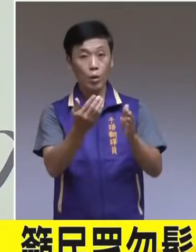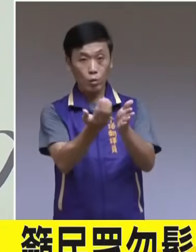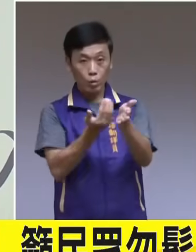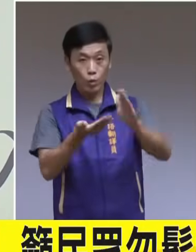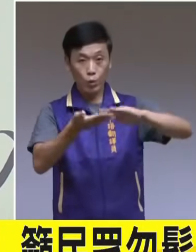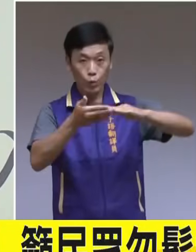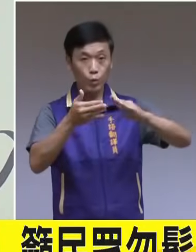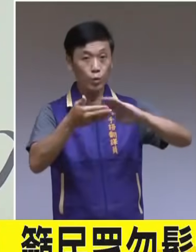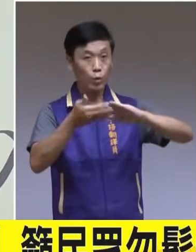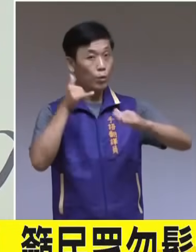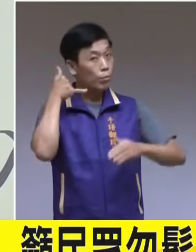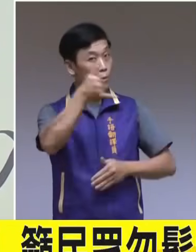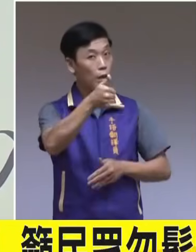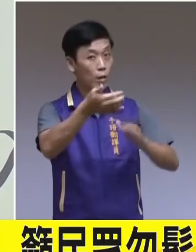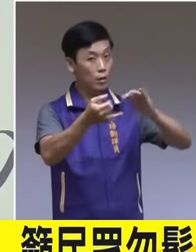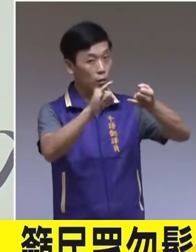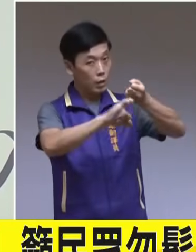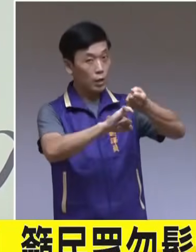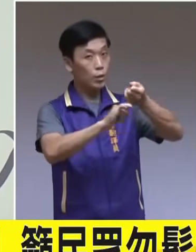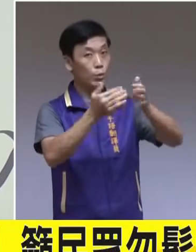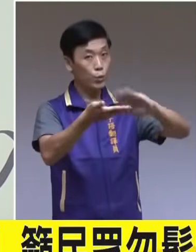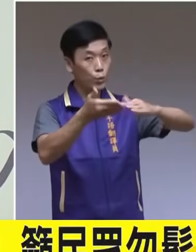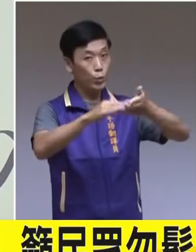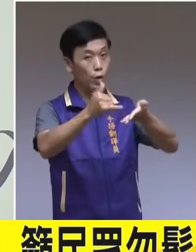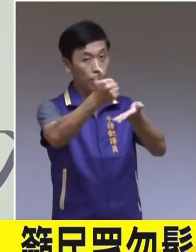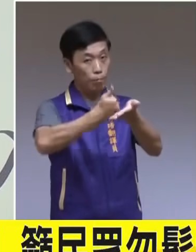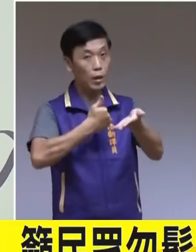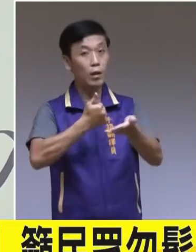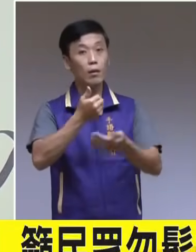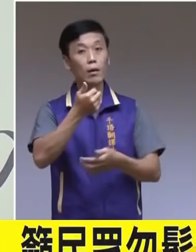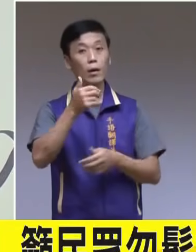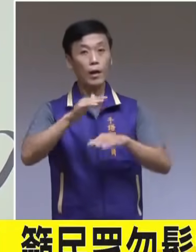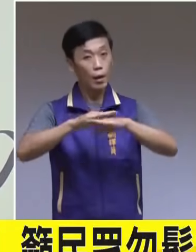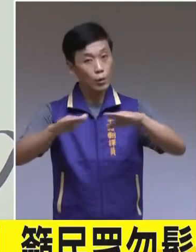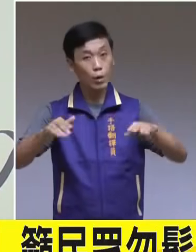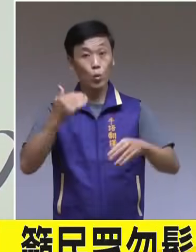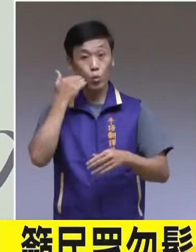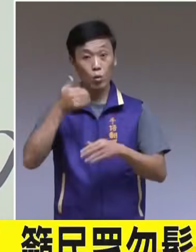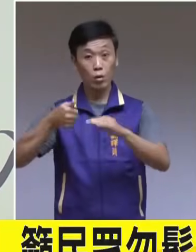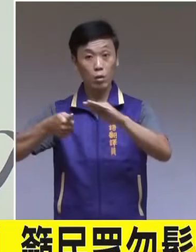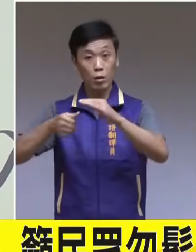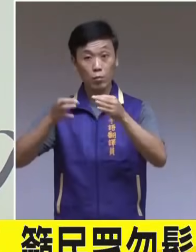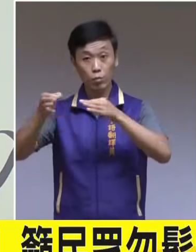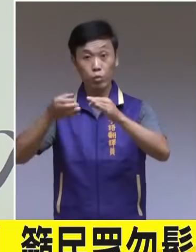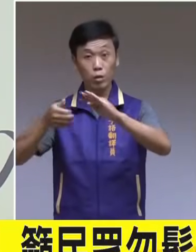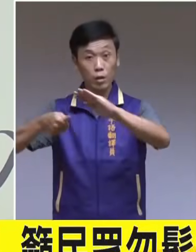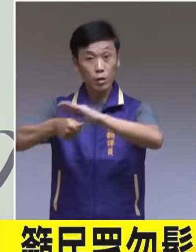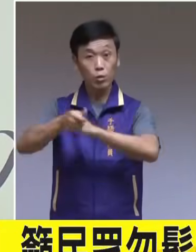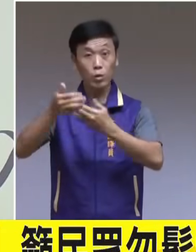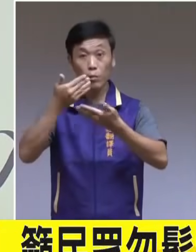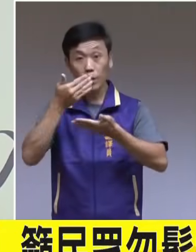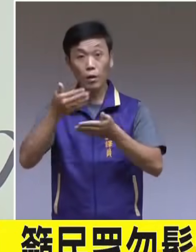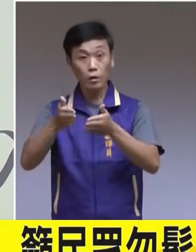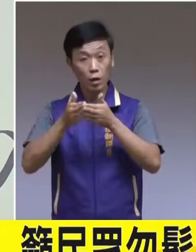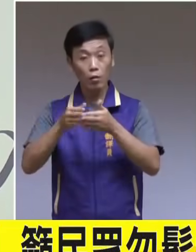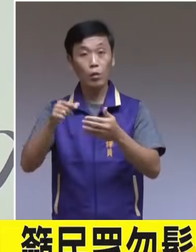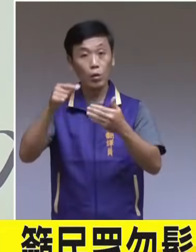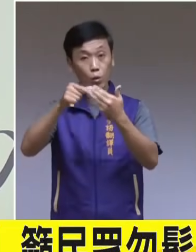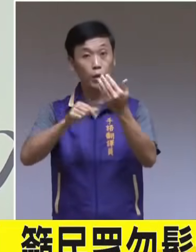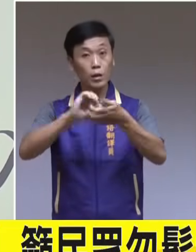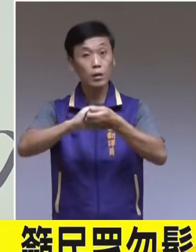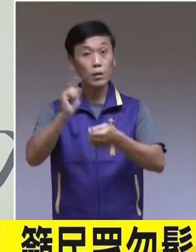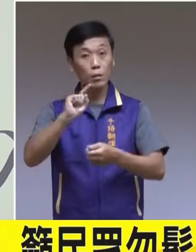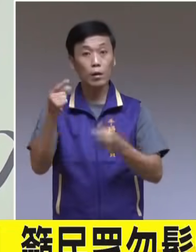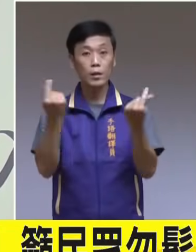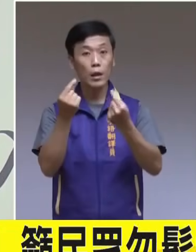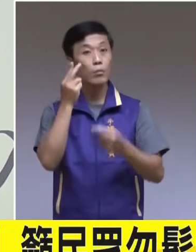个方式是比较安全那真的要内用的时候，那高雄市有一些规定譬如说在隔板的